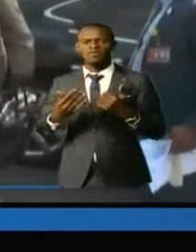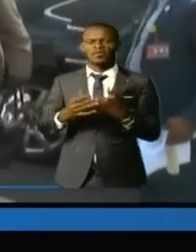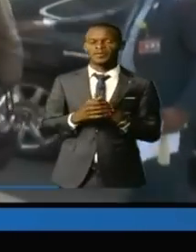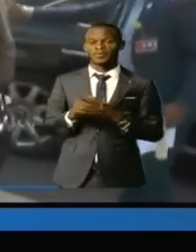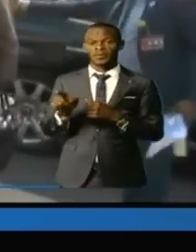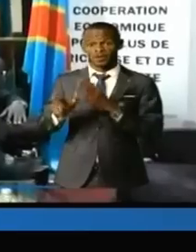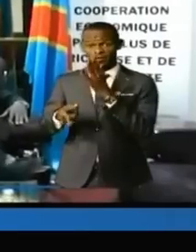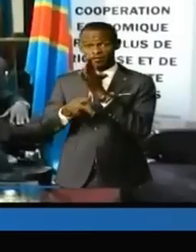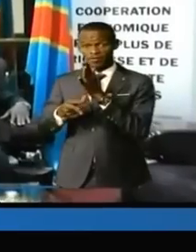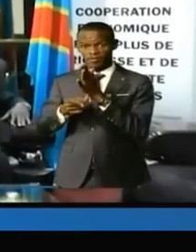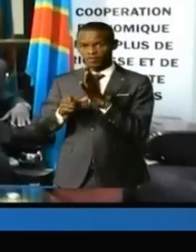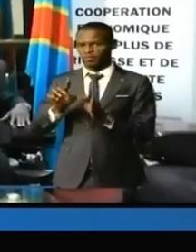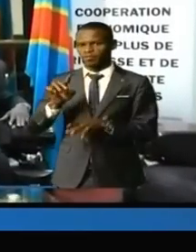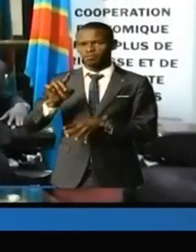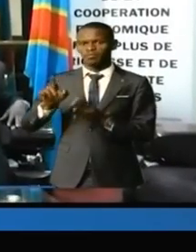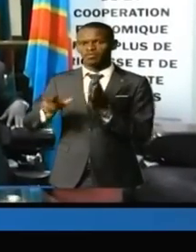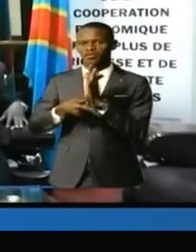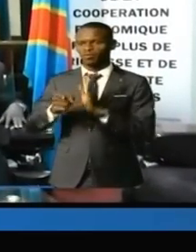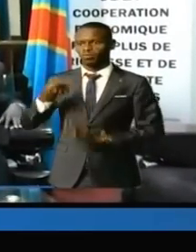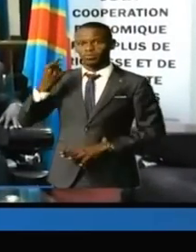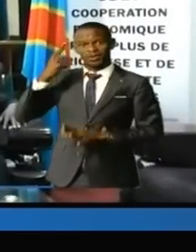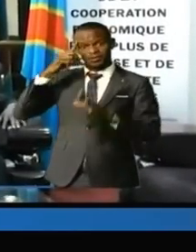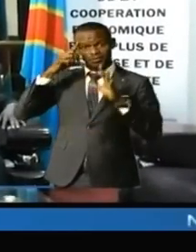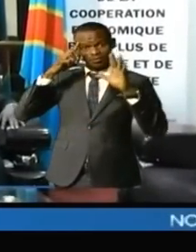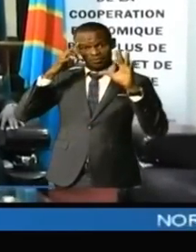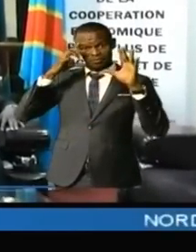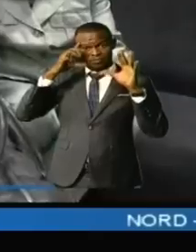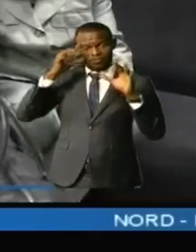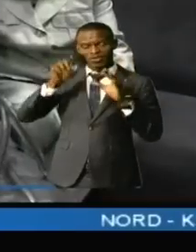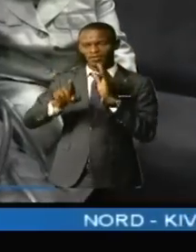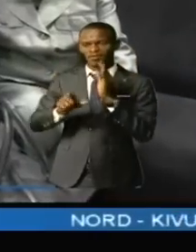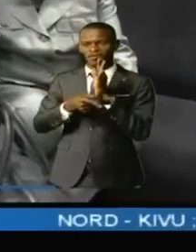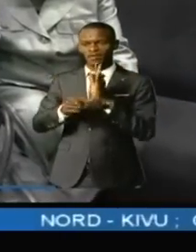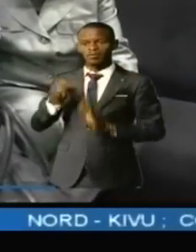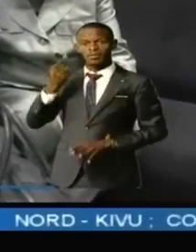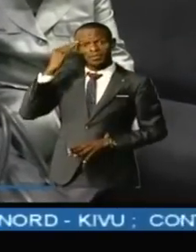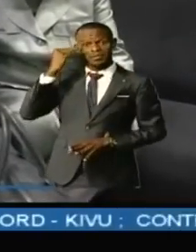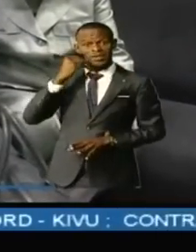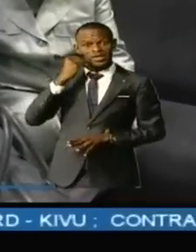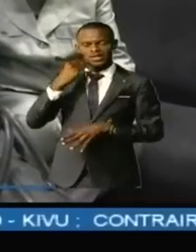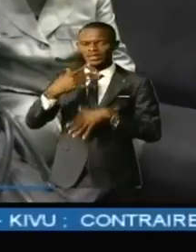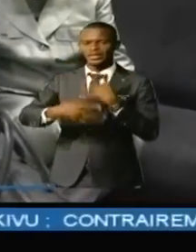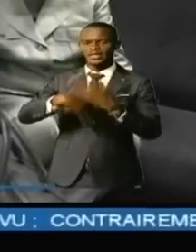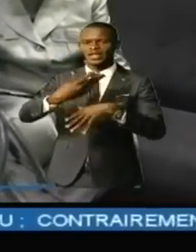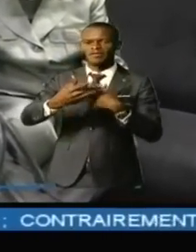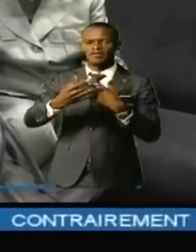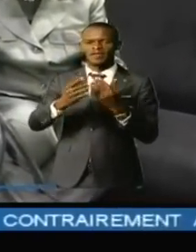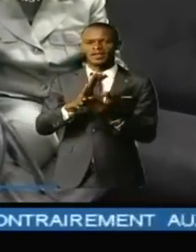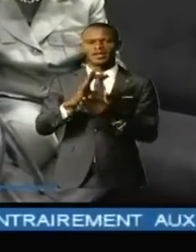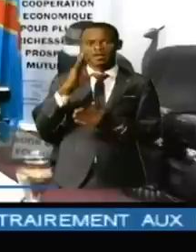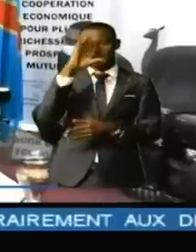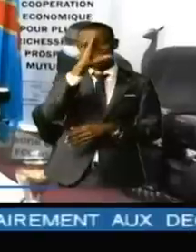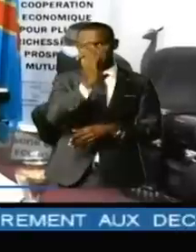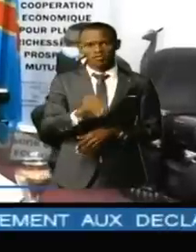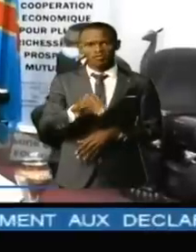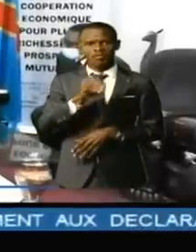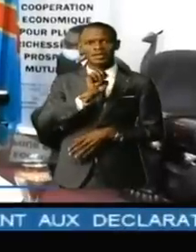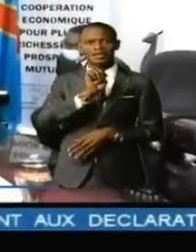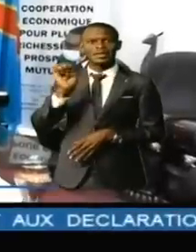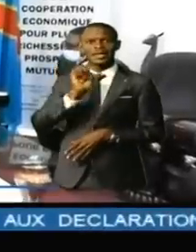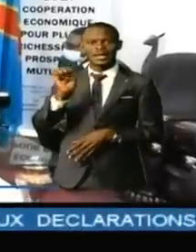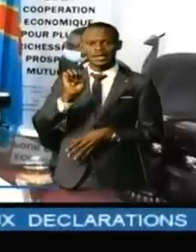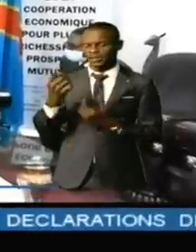vice-premier ministre et ministre ougandaise des Affaires de l'Afrique de l'Est, est à la tête d'une importante délégation de son pays